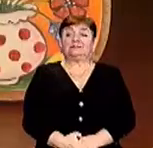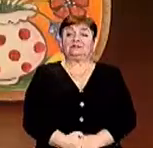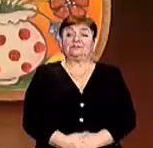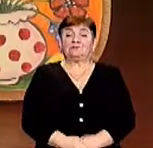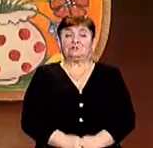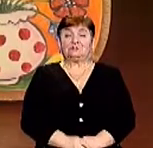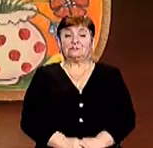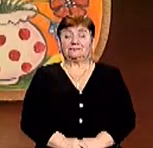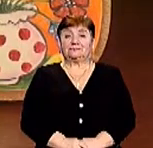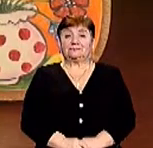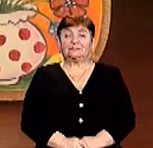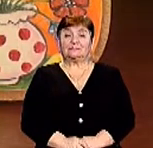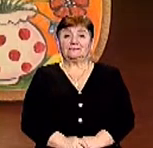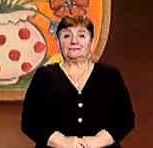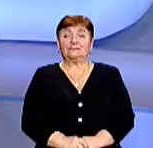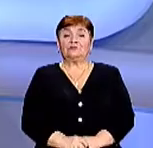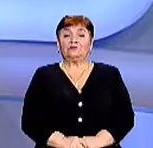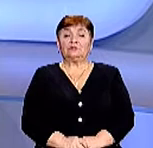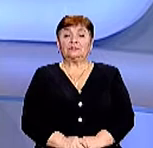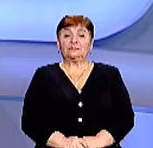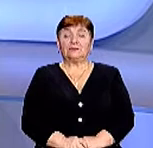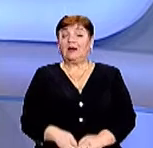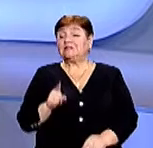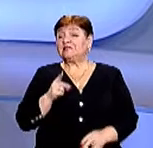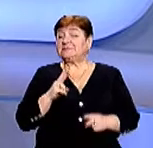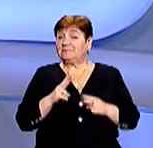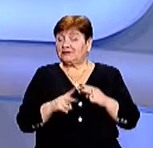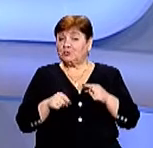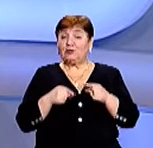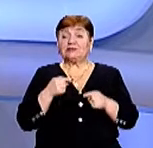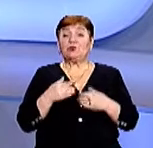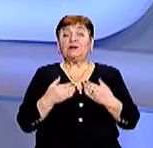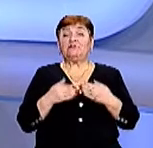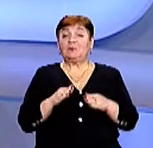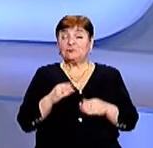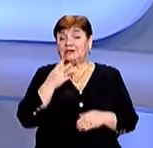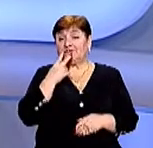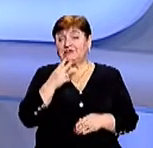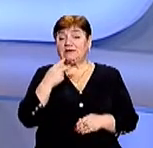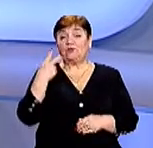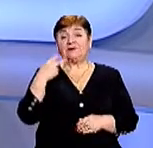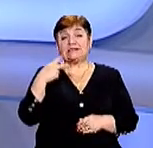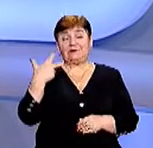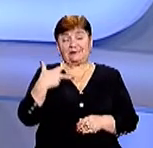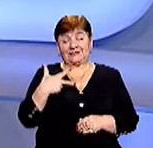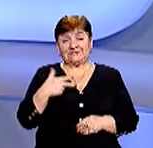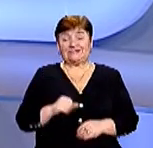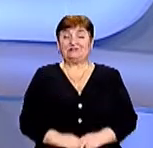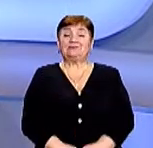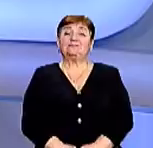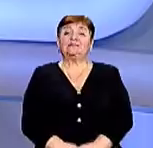Попович, новини на Суспільному. Цим завершуємо наступний випуск новин. Дивіться о 20:30.